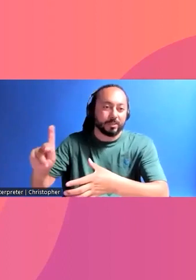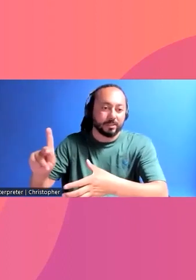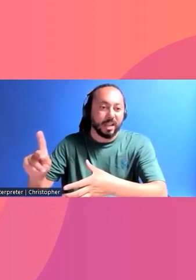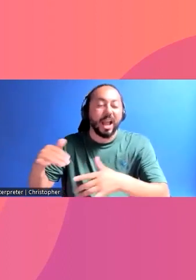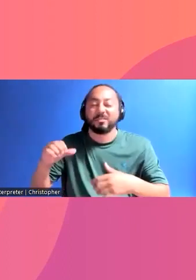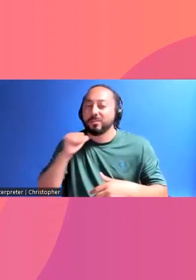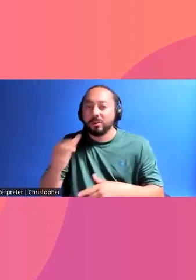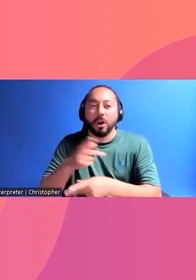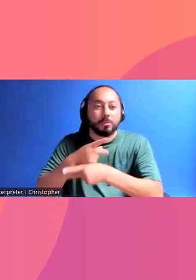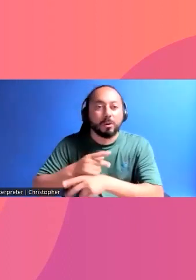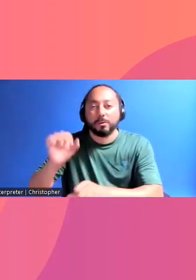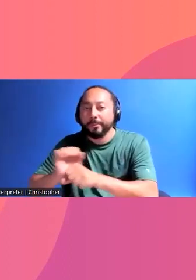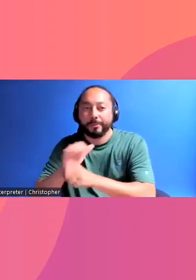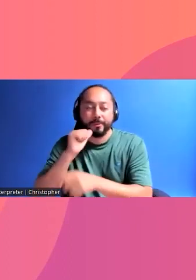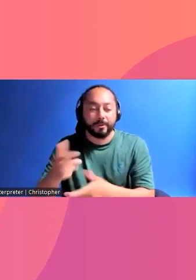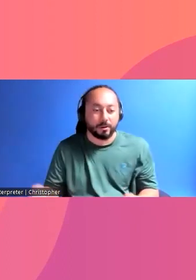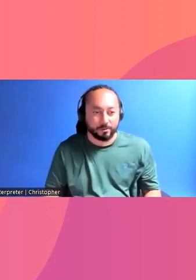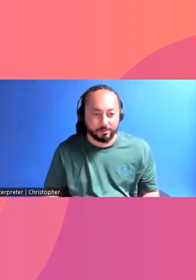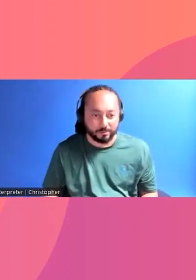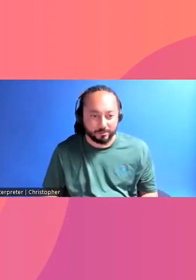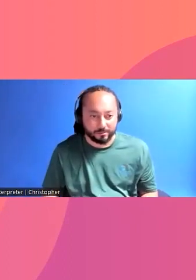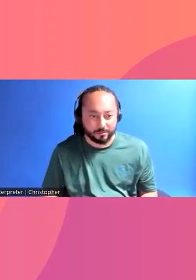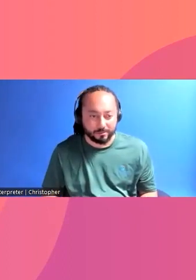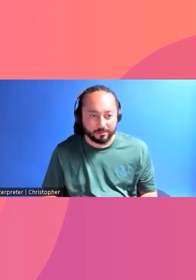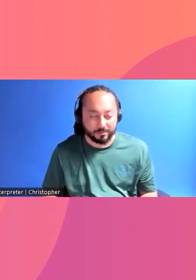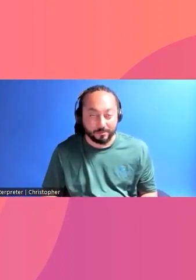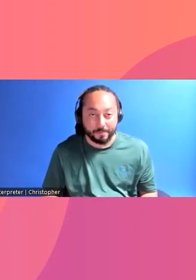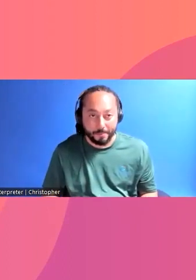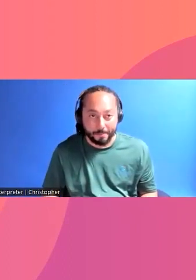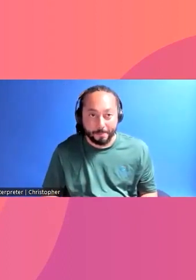population à risque et qui ne sont pas productives.